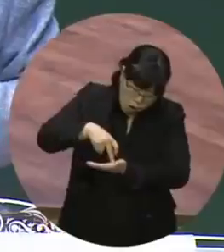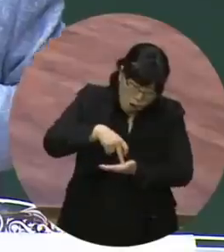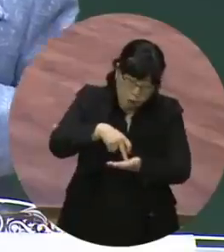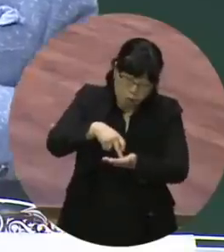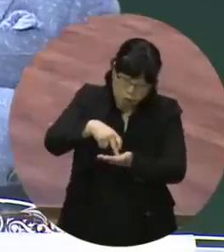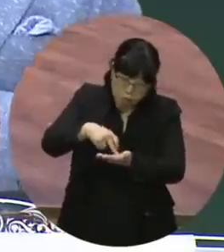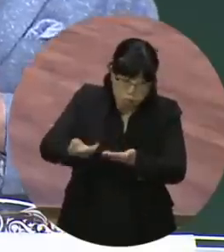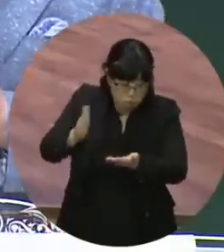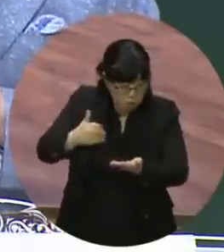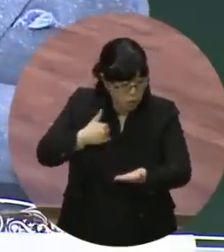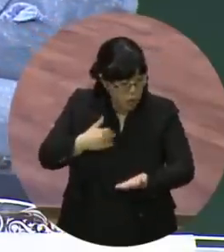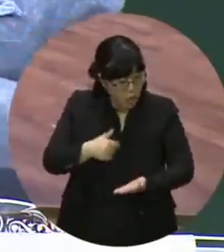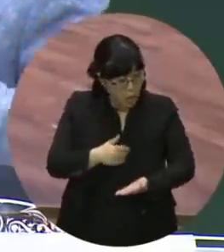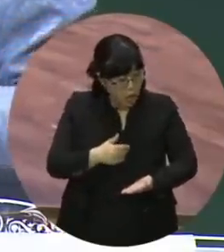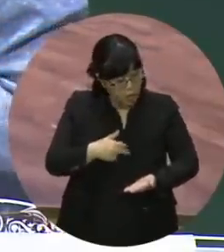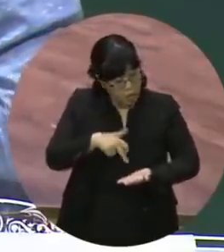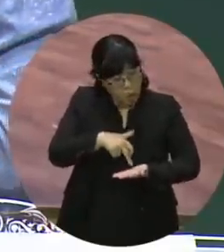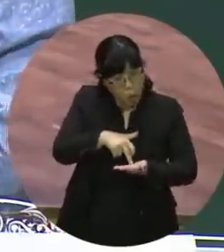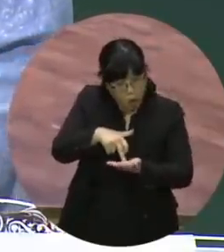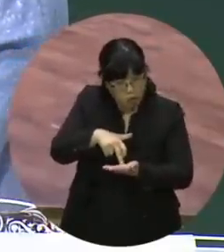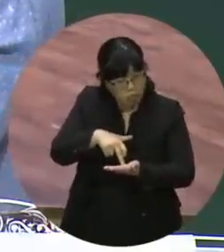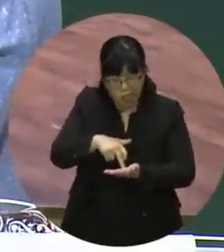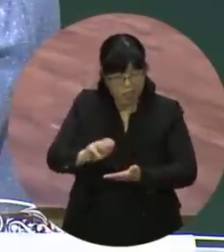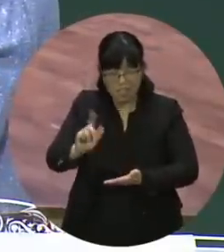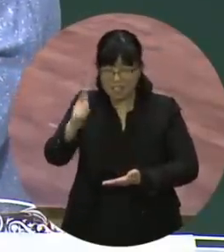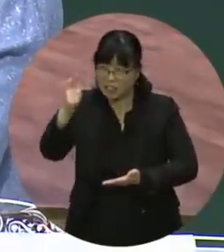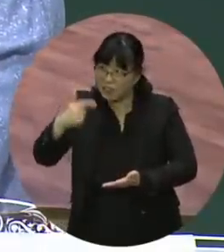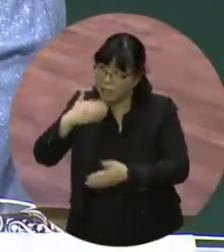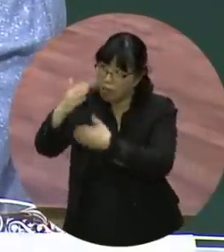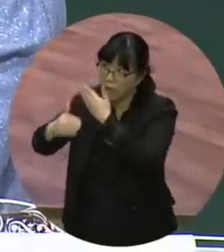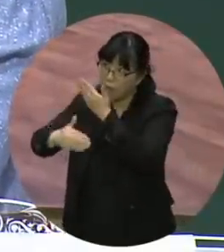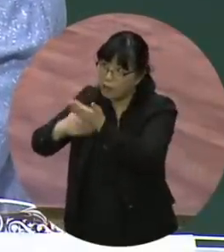여러분 그거 아셔야 돼요. 이게 어떻게 해야 됩니까?